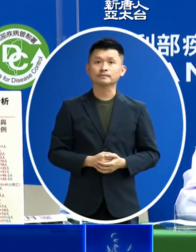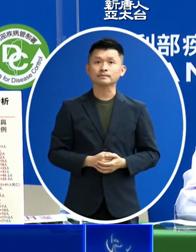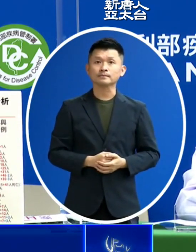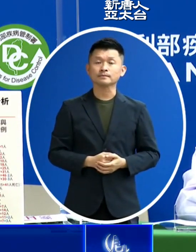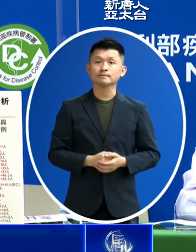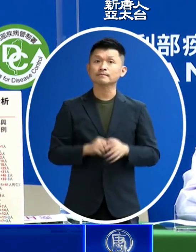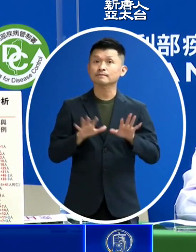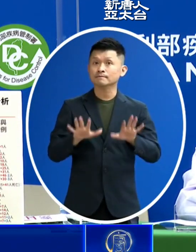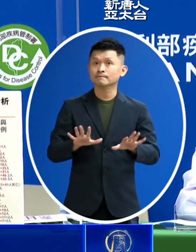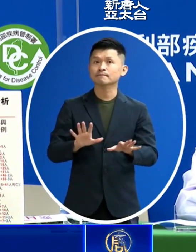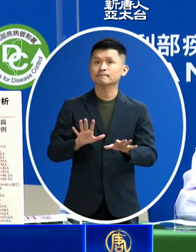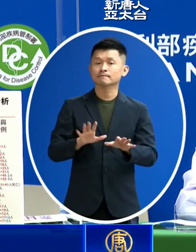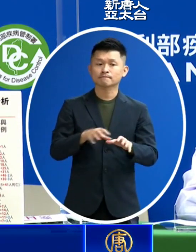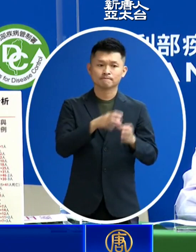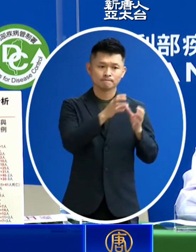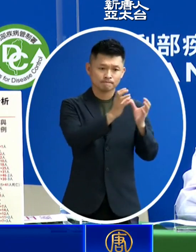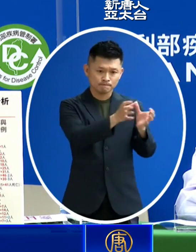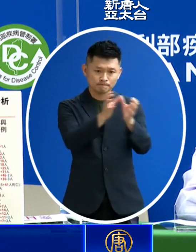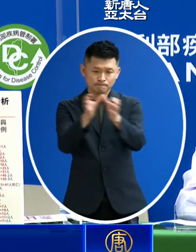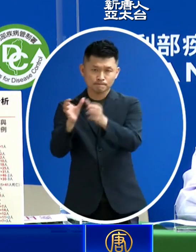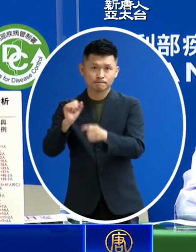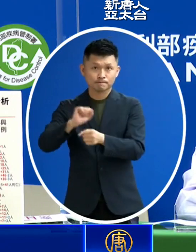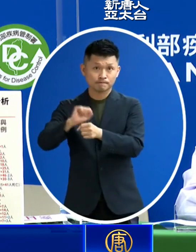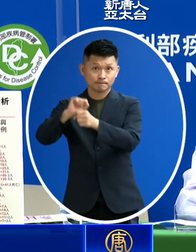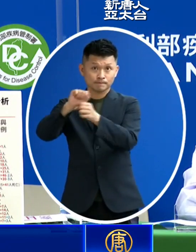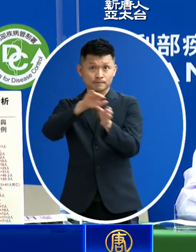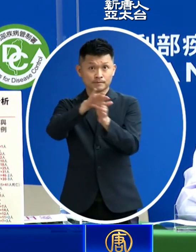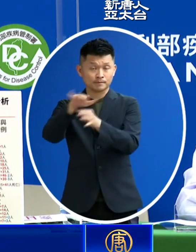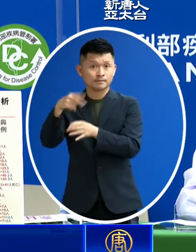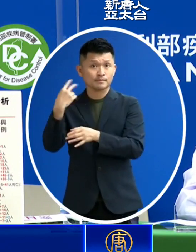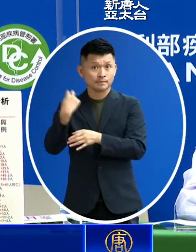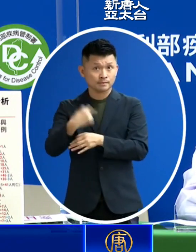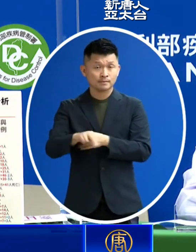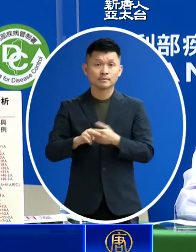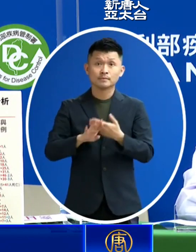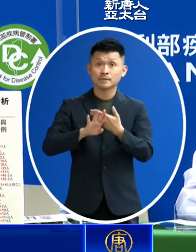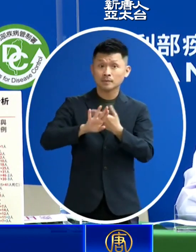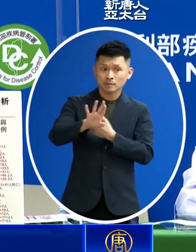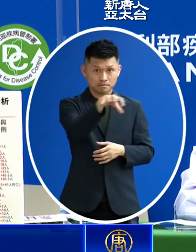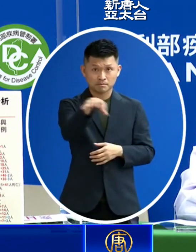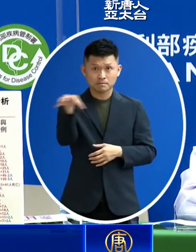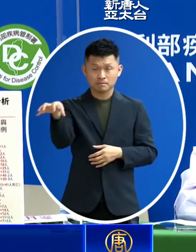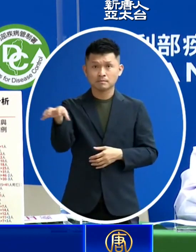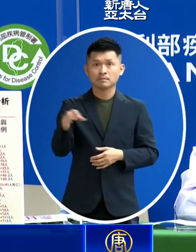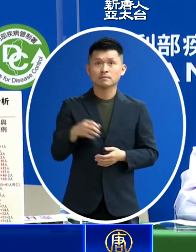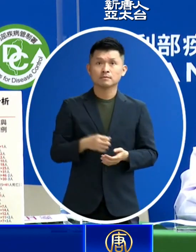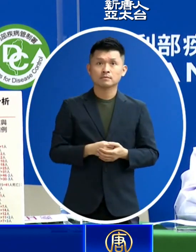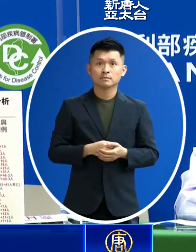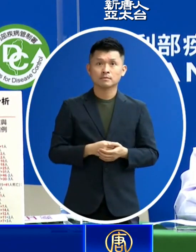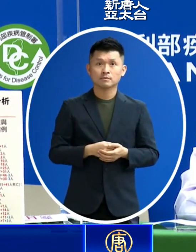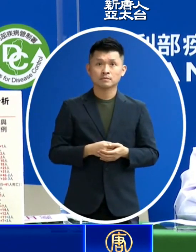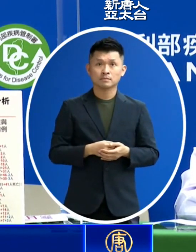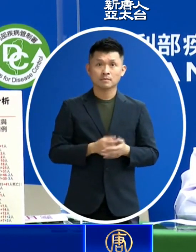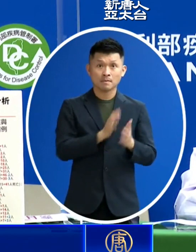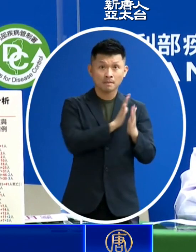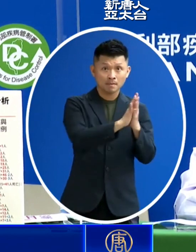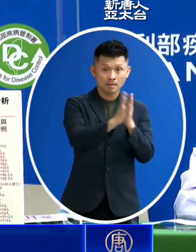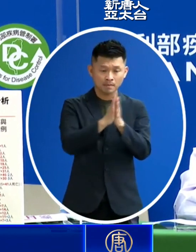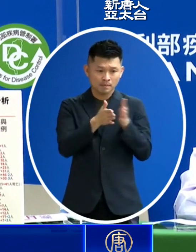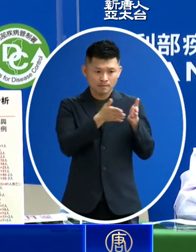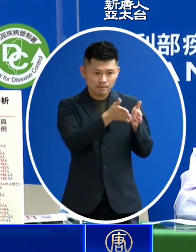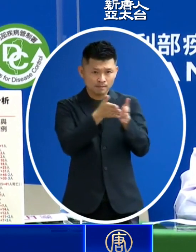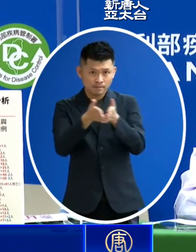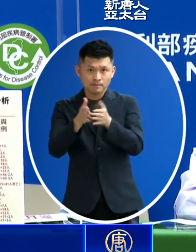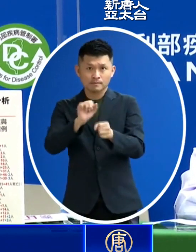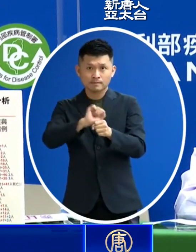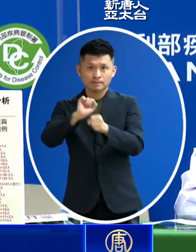望说这个增加这个站点以外，那另外有机会要把每一个站的一个线哈，把它多增加几线啊，就这